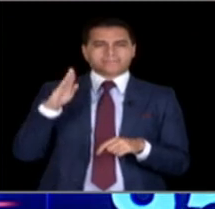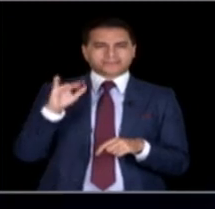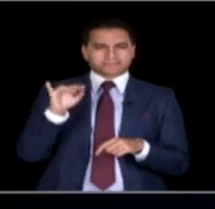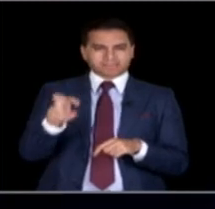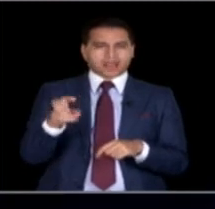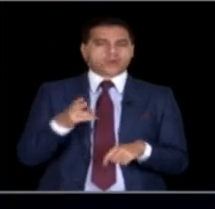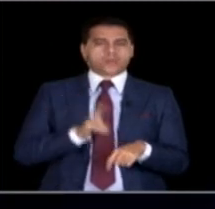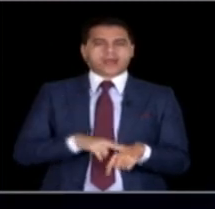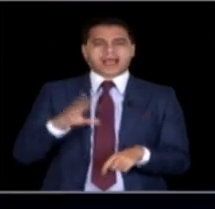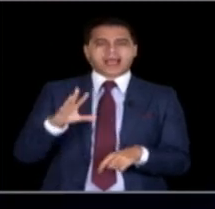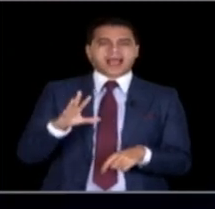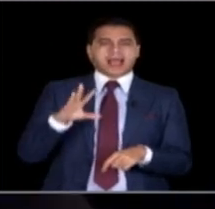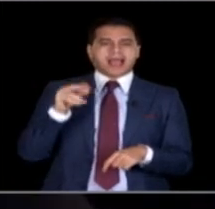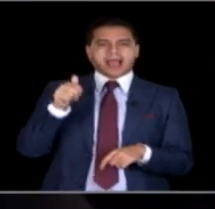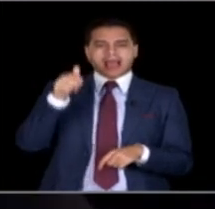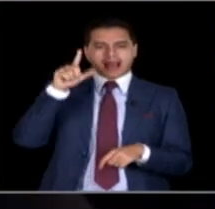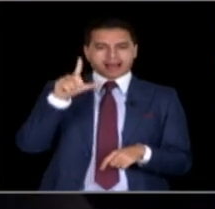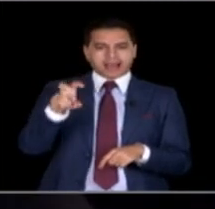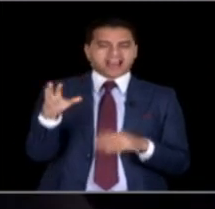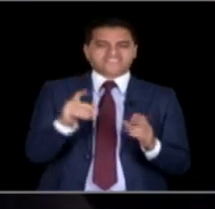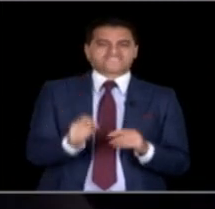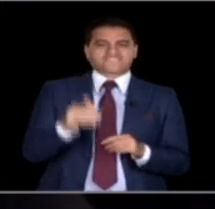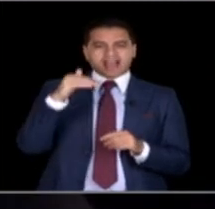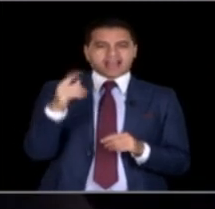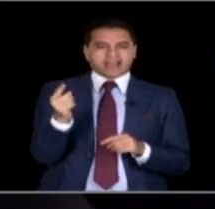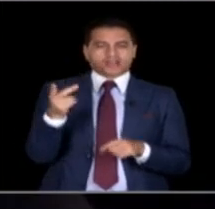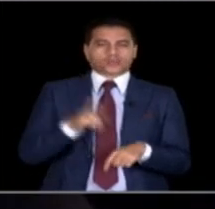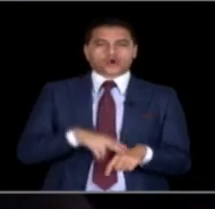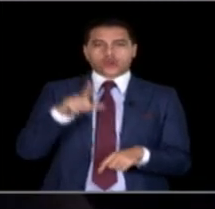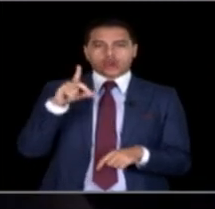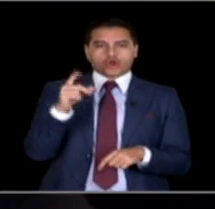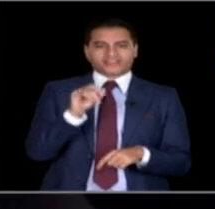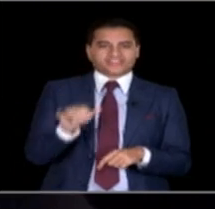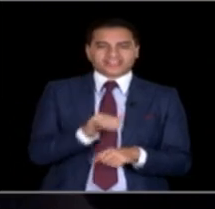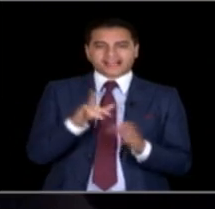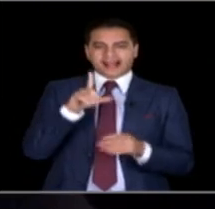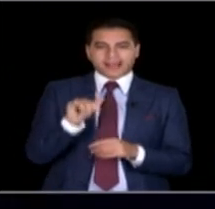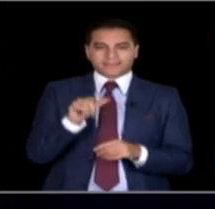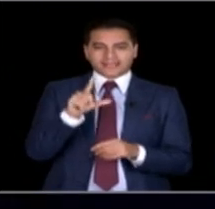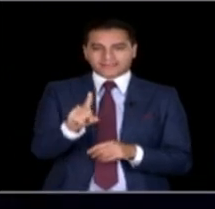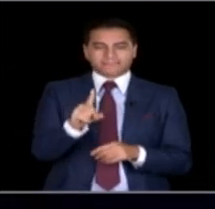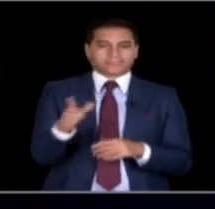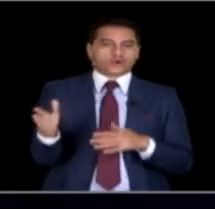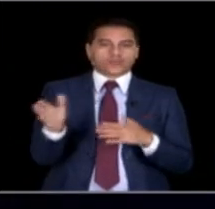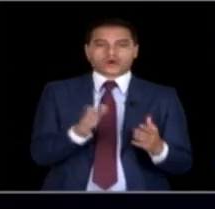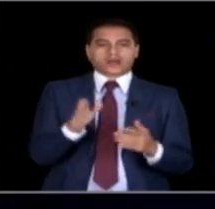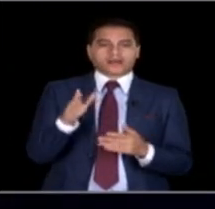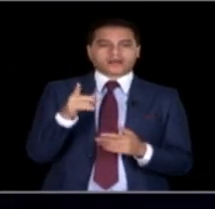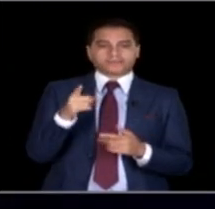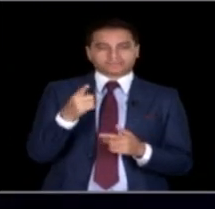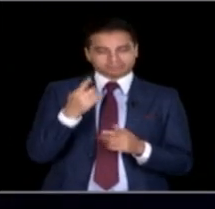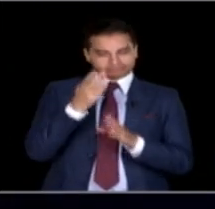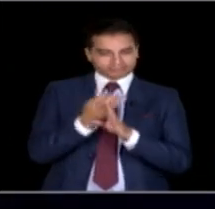بسمة وهالة فاخر. وهالة فاخر. ولطفي فيلم لبيب. جميل جداً. ويوسف لبيب. داود. تأليف